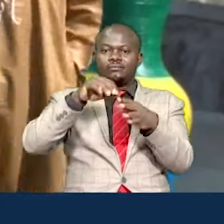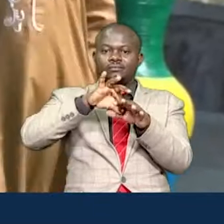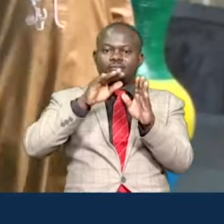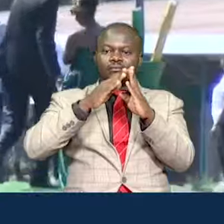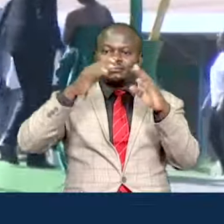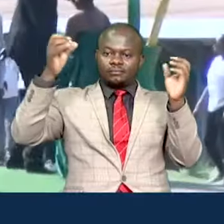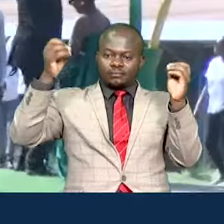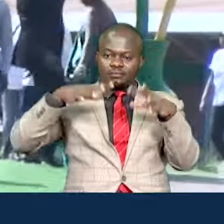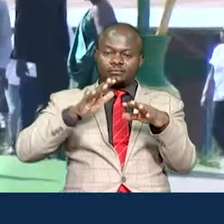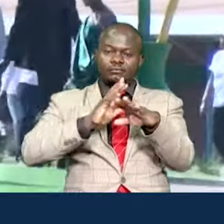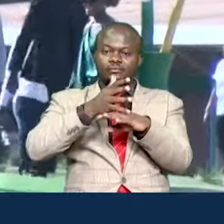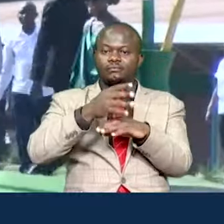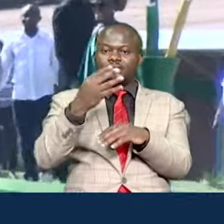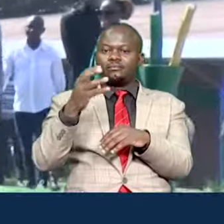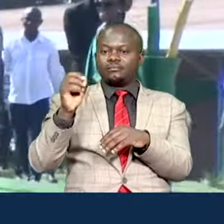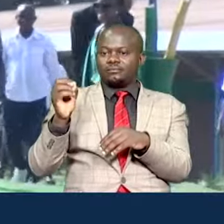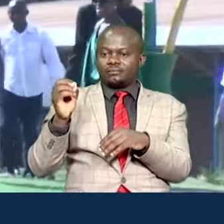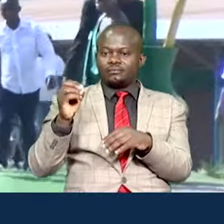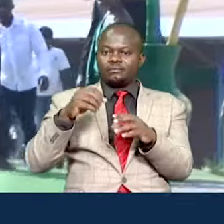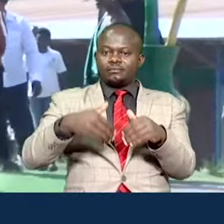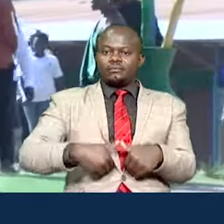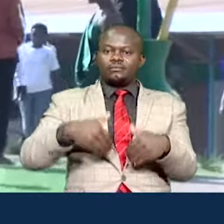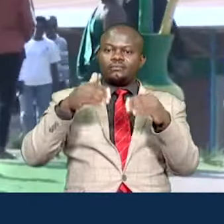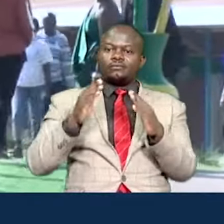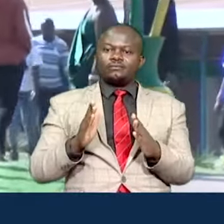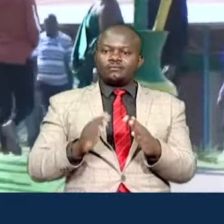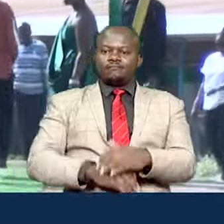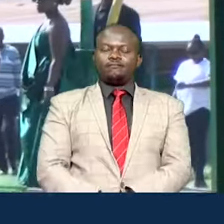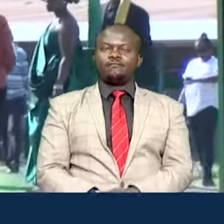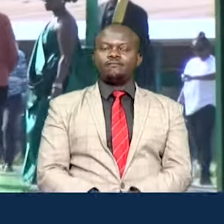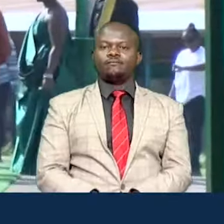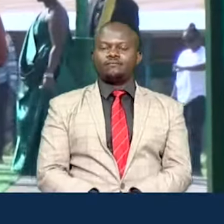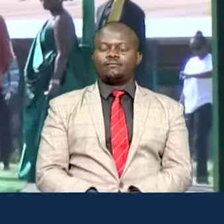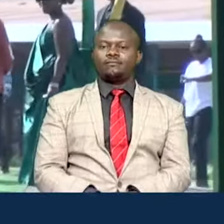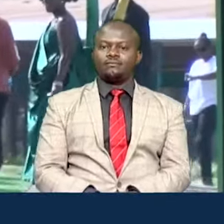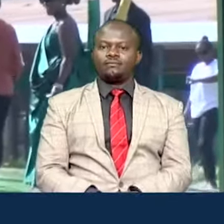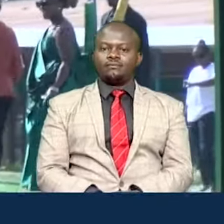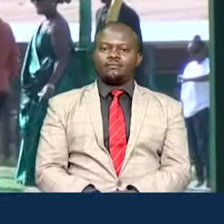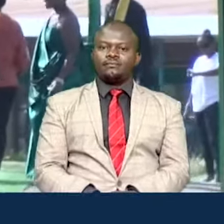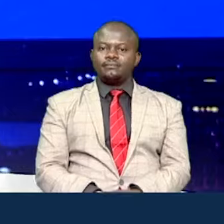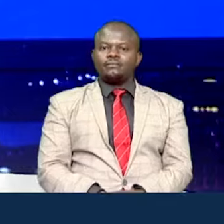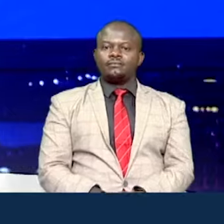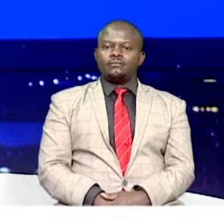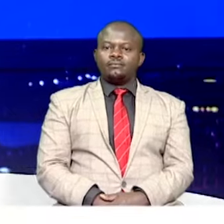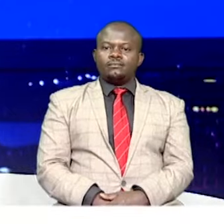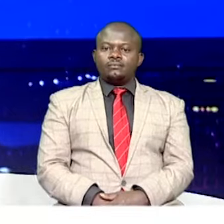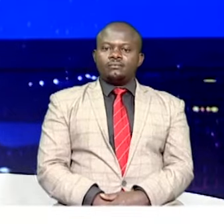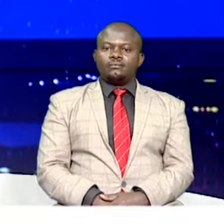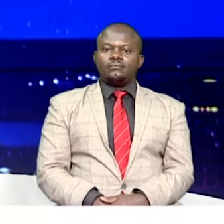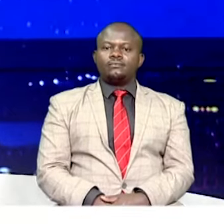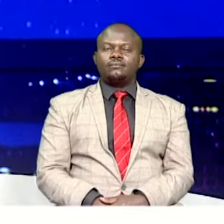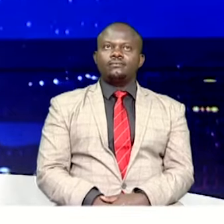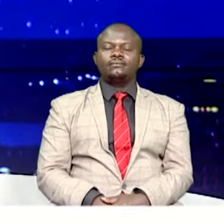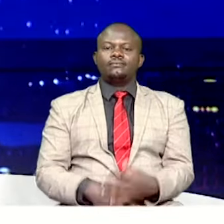Kigali. Aba basaga 1,400,000 ari urubyiruko. Adams Kwizera, Televiziyo Rwanda i Kigali.